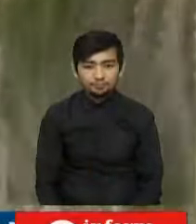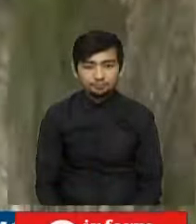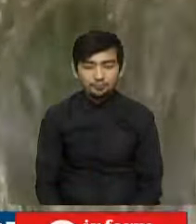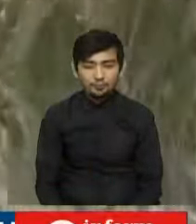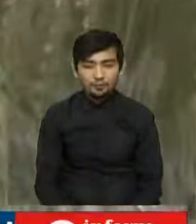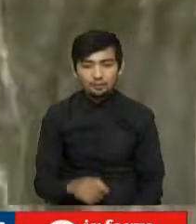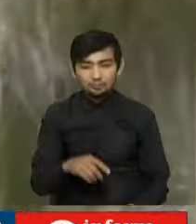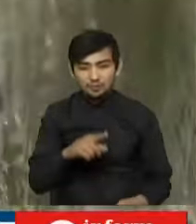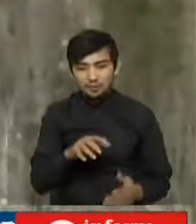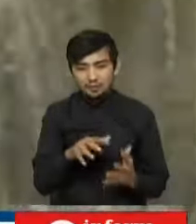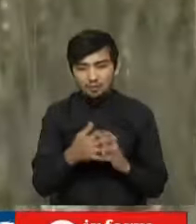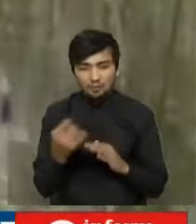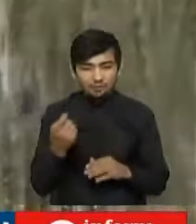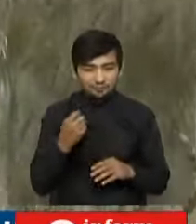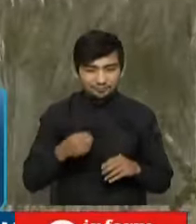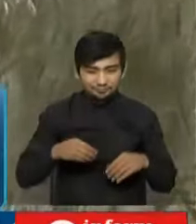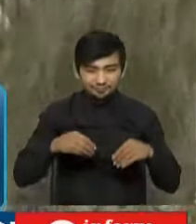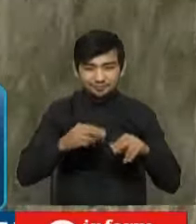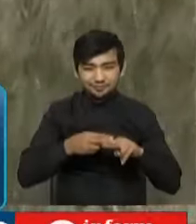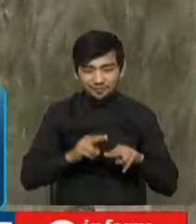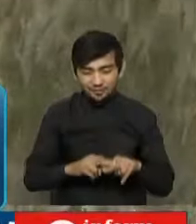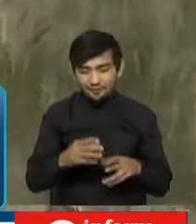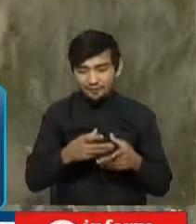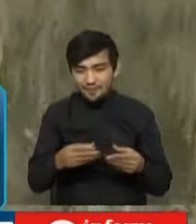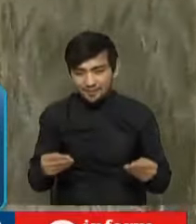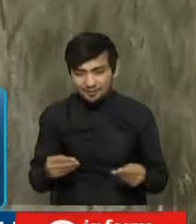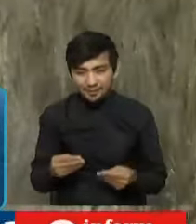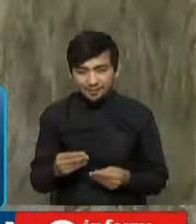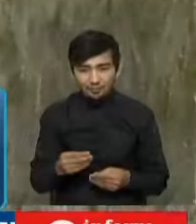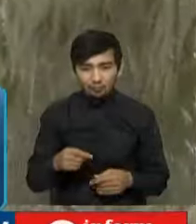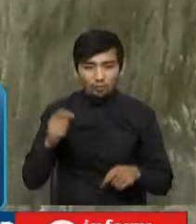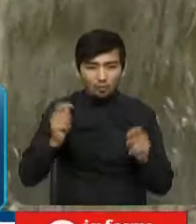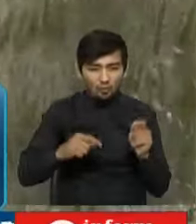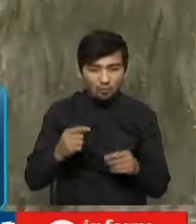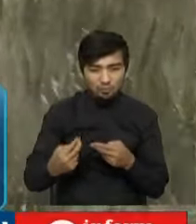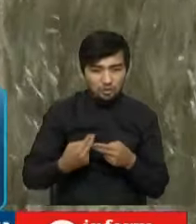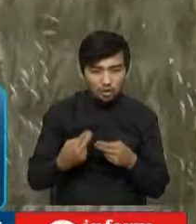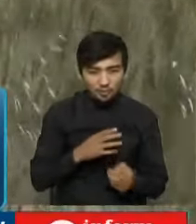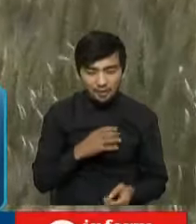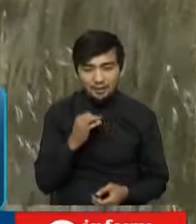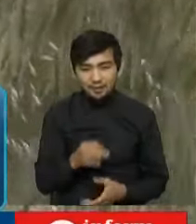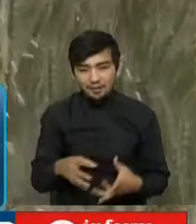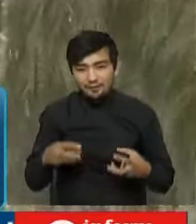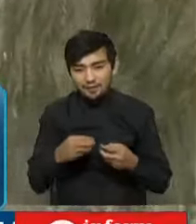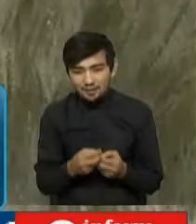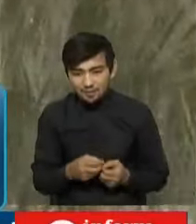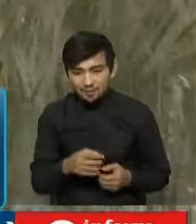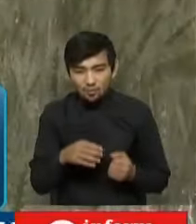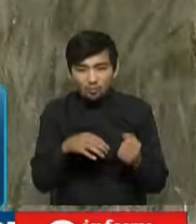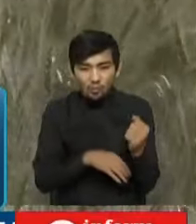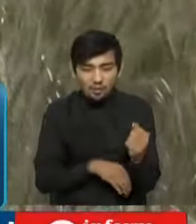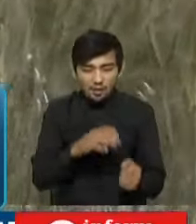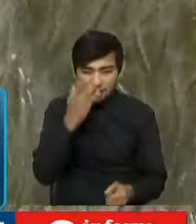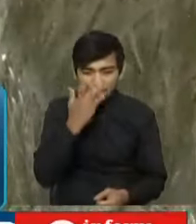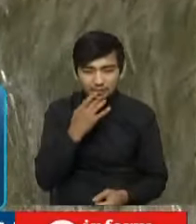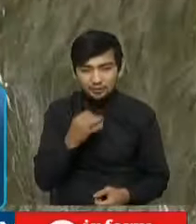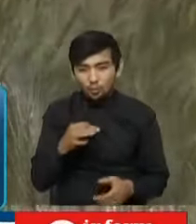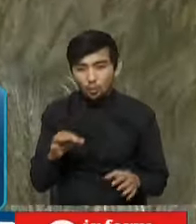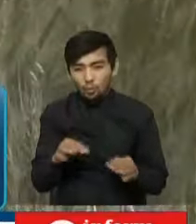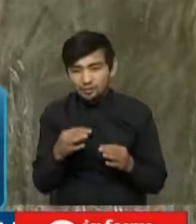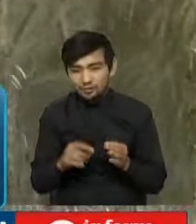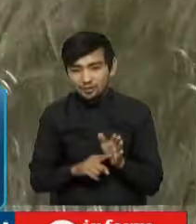Аграрии оказались заложниками непогоды. Весной сев затянулся из-за дождей и паводков, а обильные осадки в конце лета и начале осени не